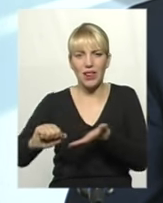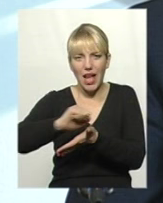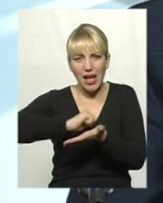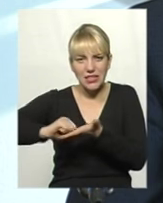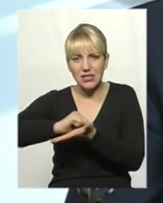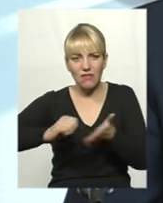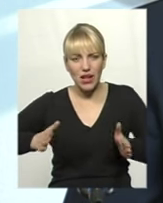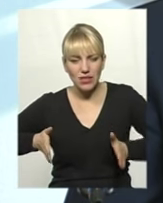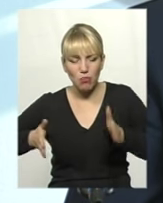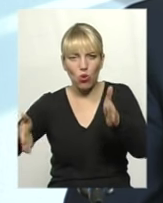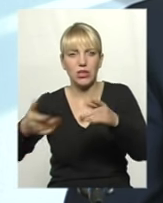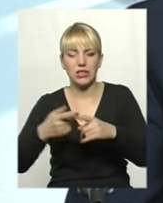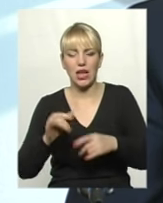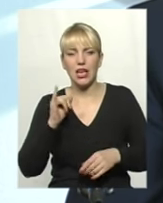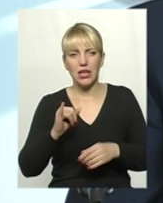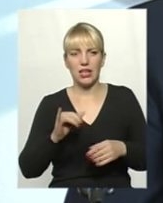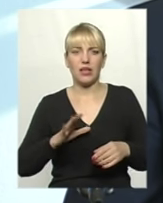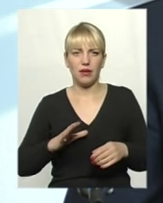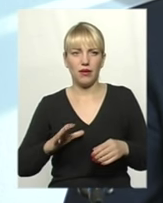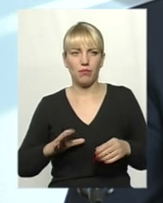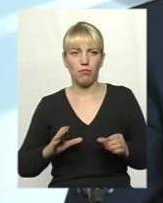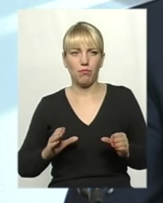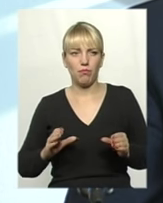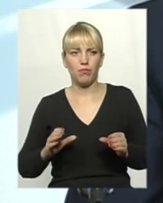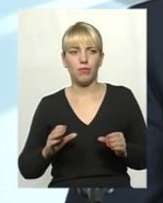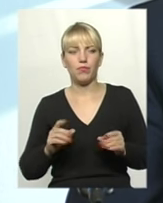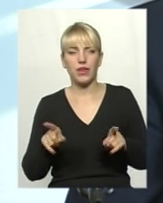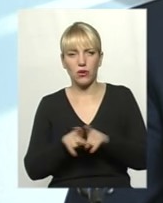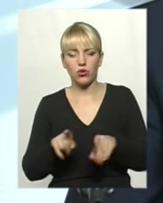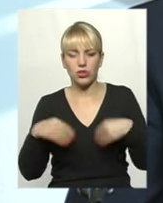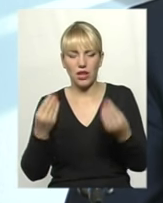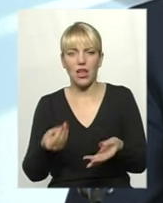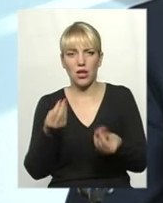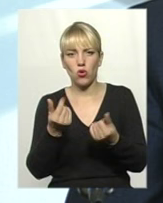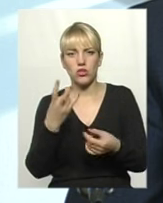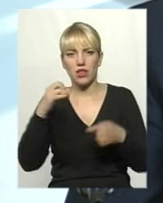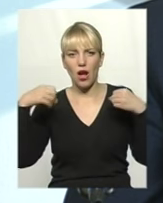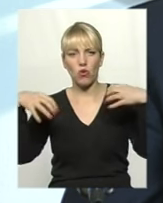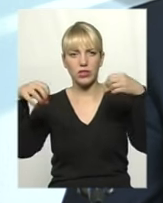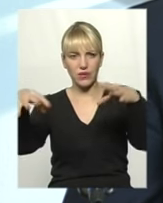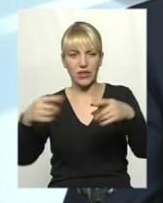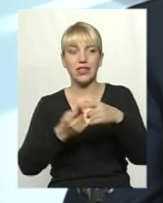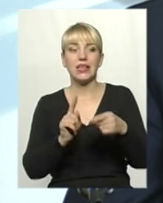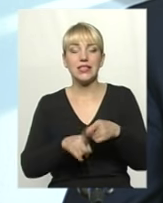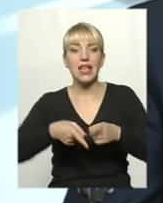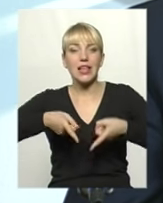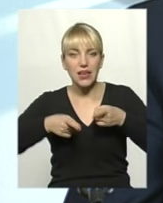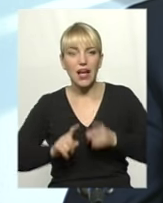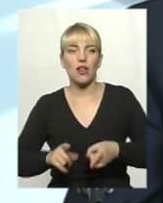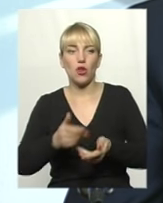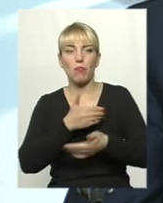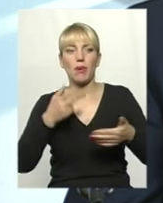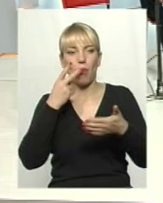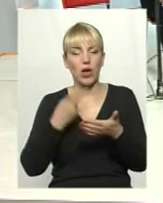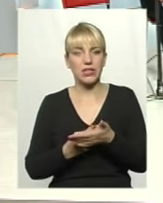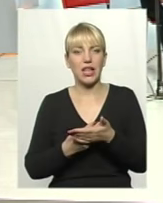та виложили в бруківку. Дали кошти на освітлення. Тобто це реально ми показали,